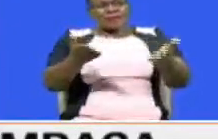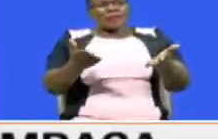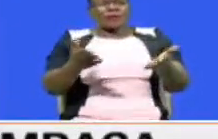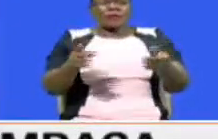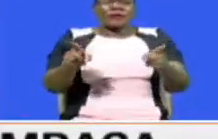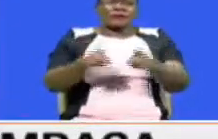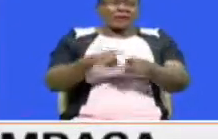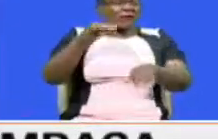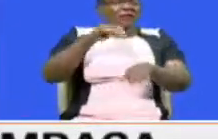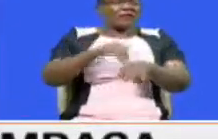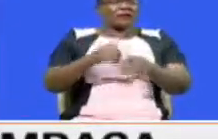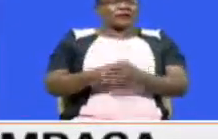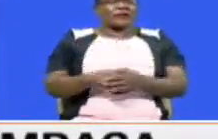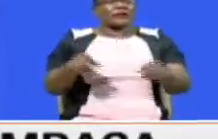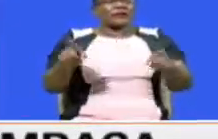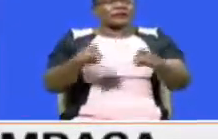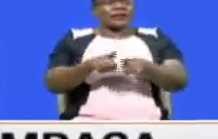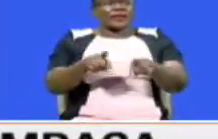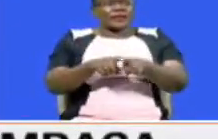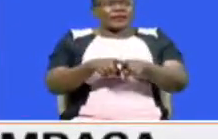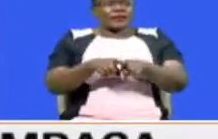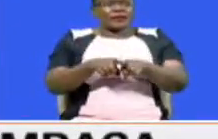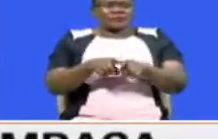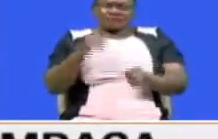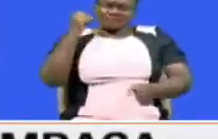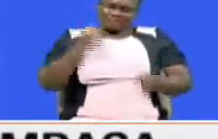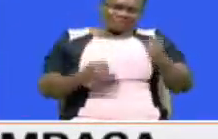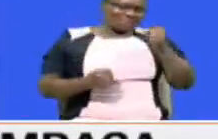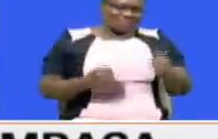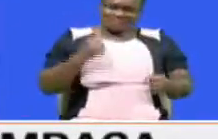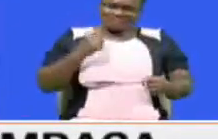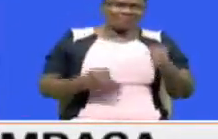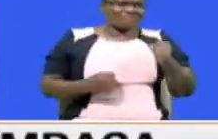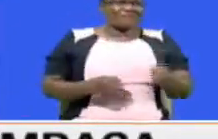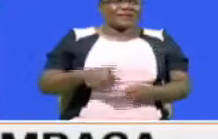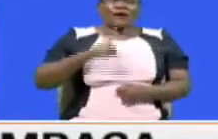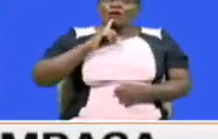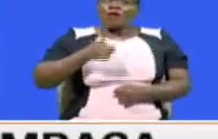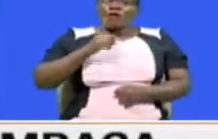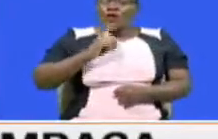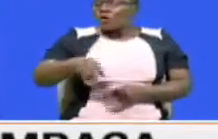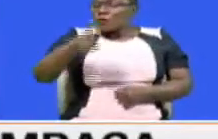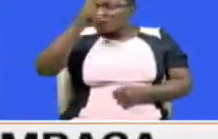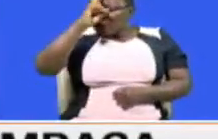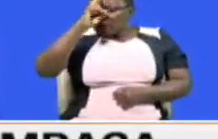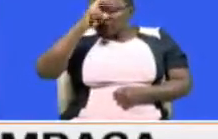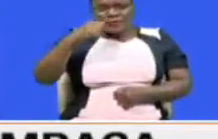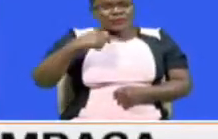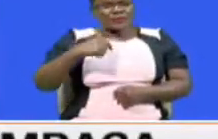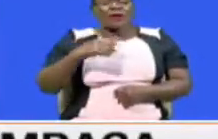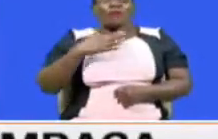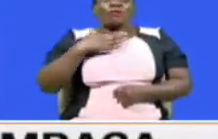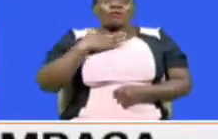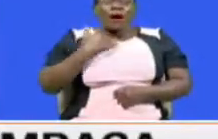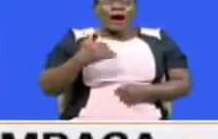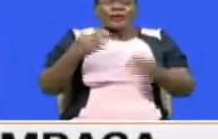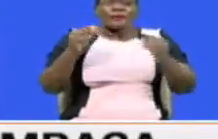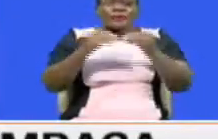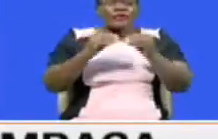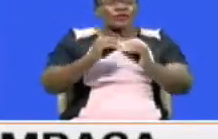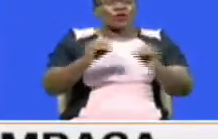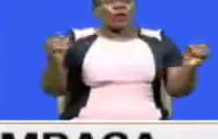na wasiokuwemo, na kuishia hali ya mguu niponye. Umetawanya maofisa usalama, hawataki watu